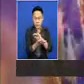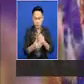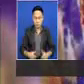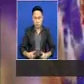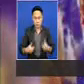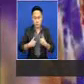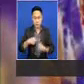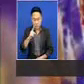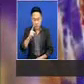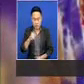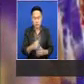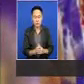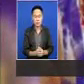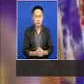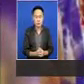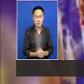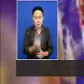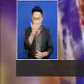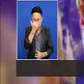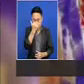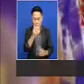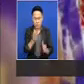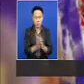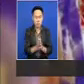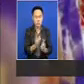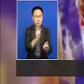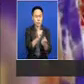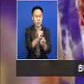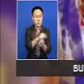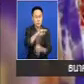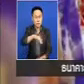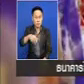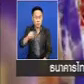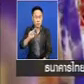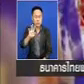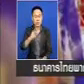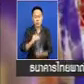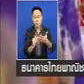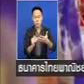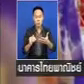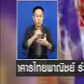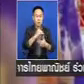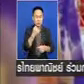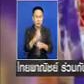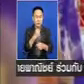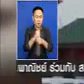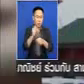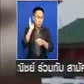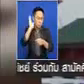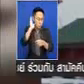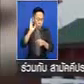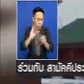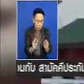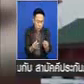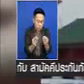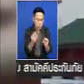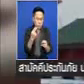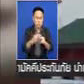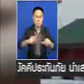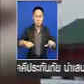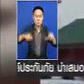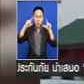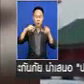ชีวิตคุณขวัญชัยก็ว่าได้คุณผู้ชมเพราะว่าได้ชุบชีวิตเด็กป.4คนหนึ่งให้ก้าวขึ้นมาเป็นโฆษกวิทยุทำให้มีชื่อเสีย